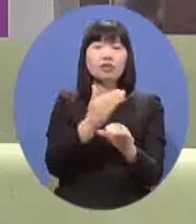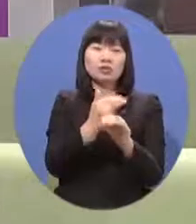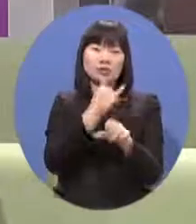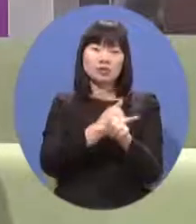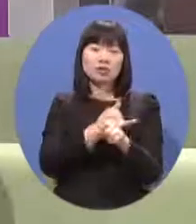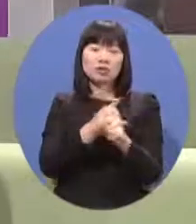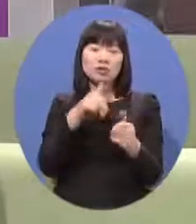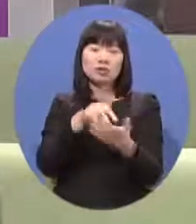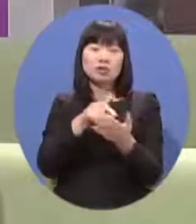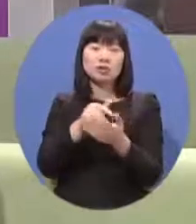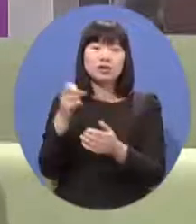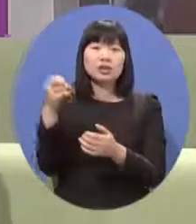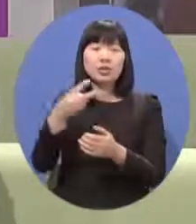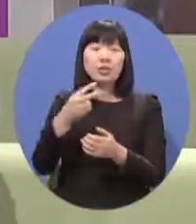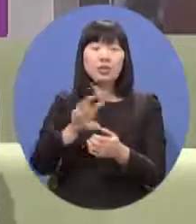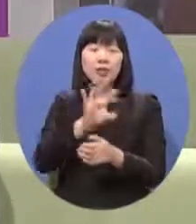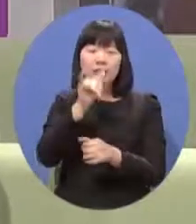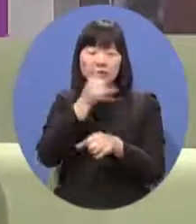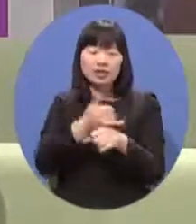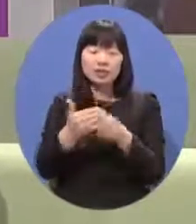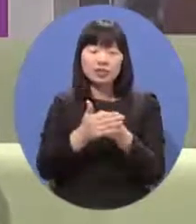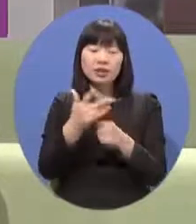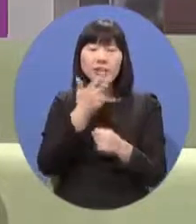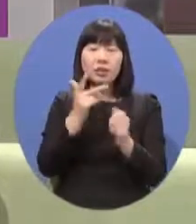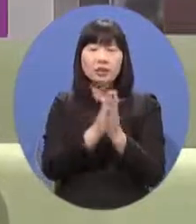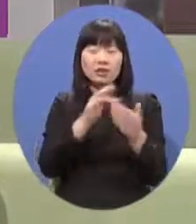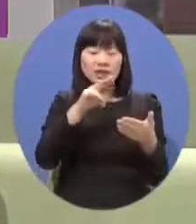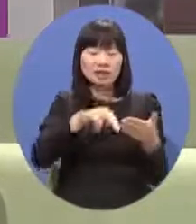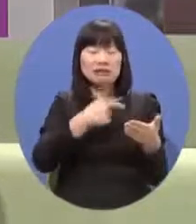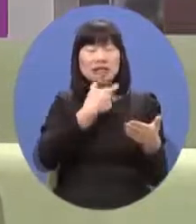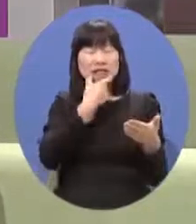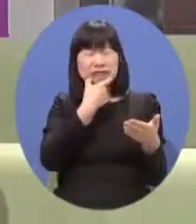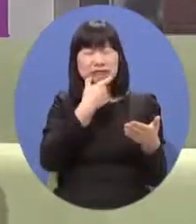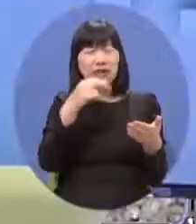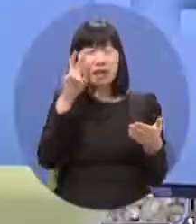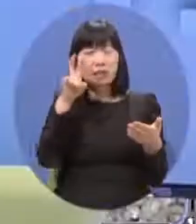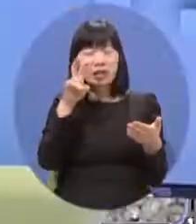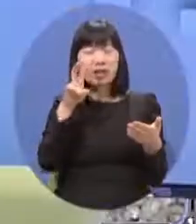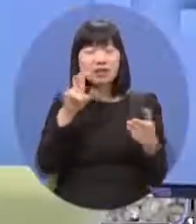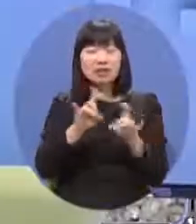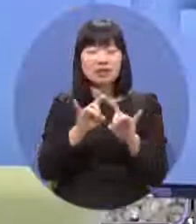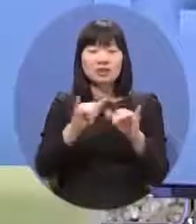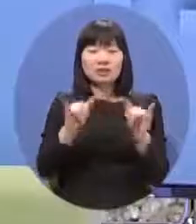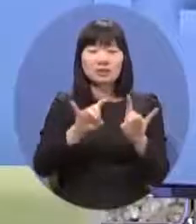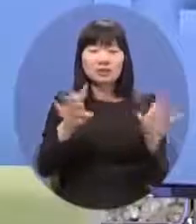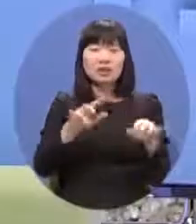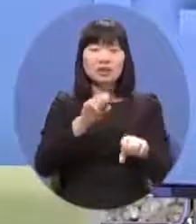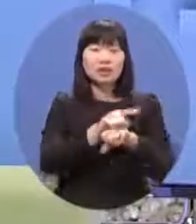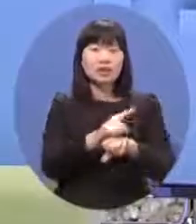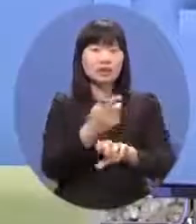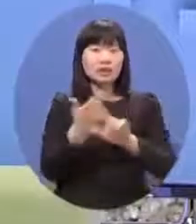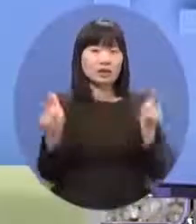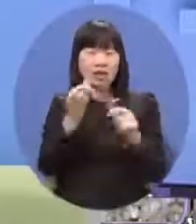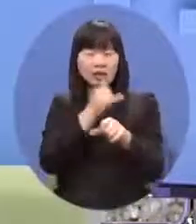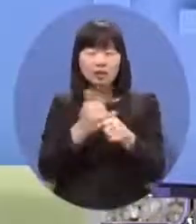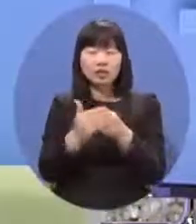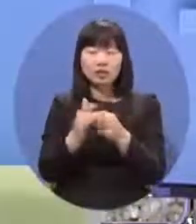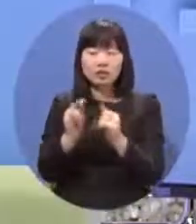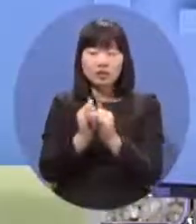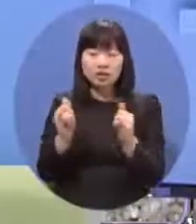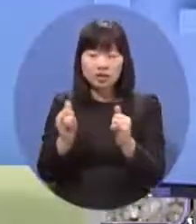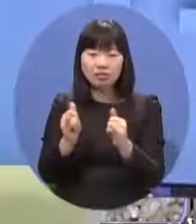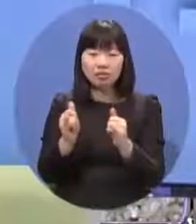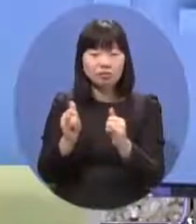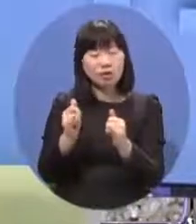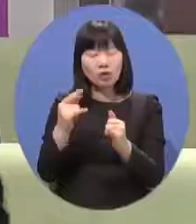이런 상황이 자꾸 반복되다 보면 아이는 영어책 읽기가 싫어져요. 그렇죠. 사람마다 네. 성향이 다 그렇죠. 다른데 어떤 네. 사람은 속독을 하고 어떤 사람은 정독을 해야 되는데 맞아요. 네.